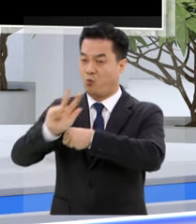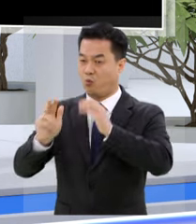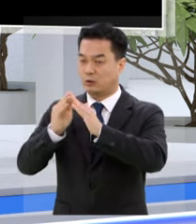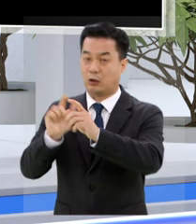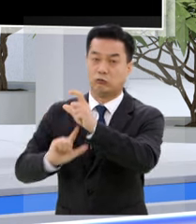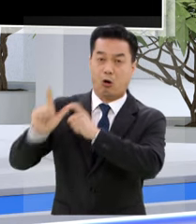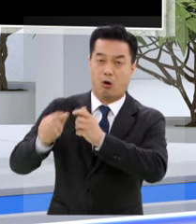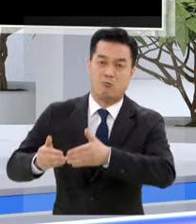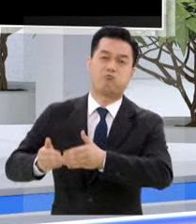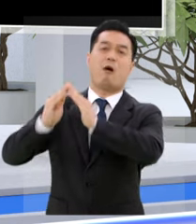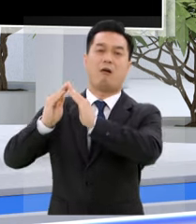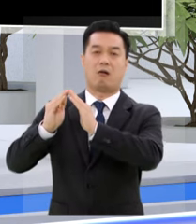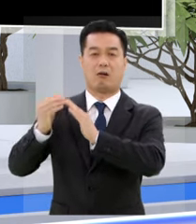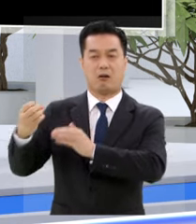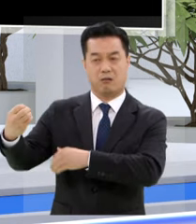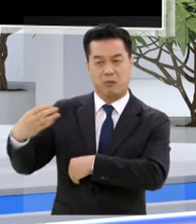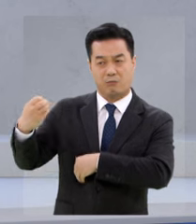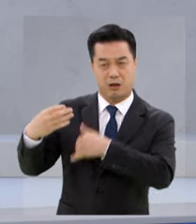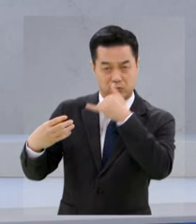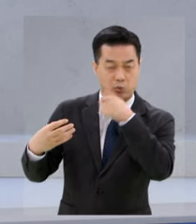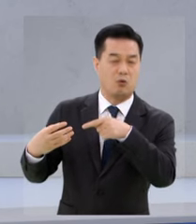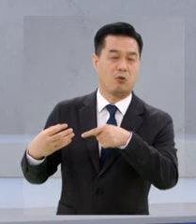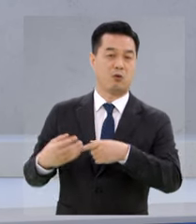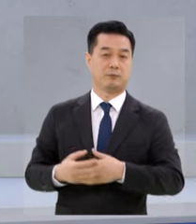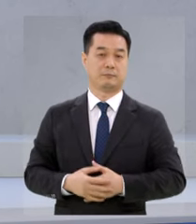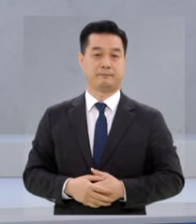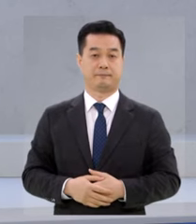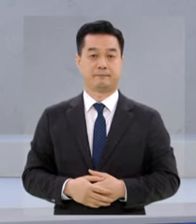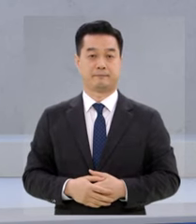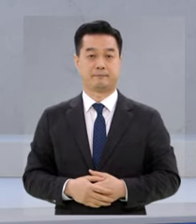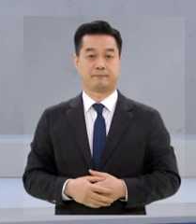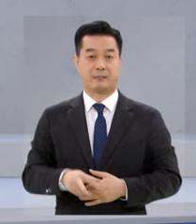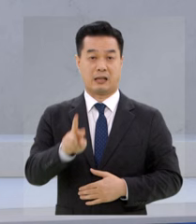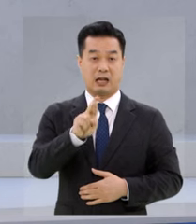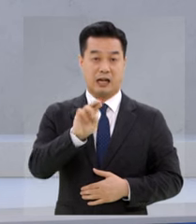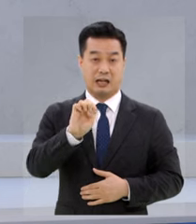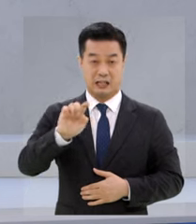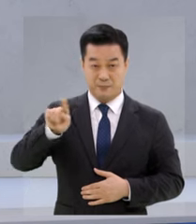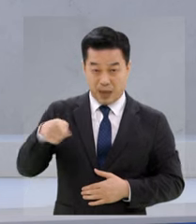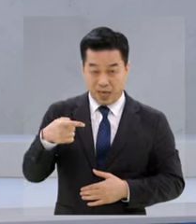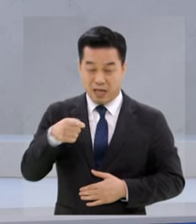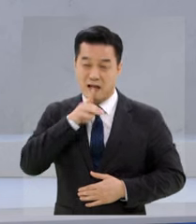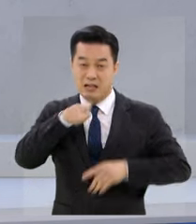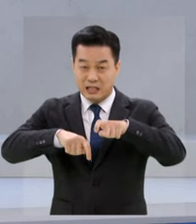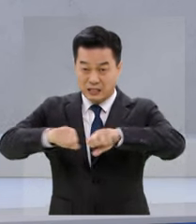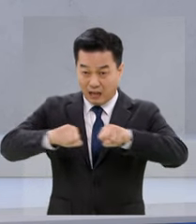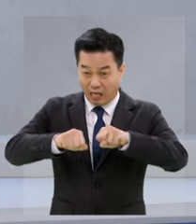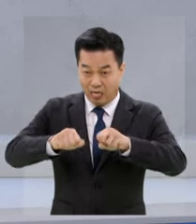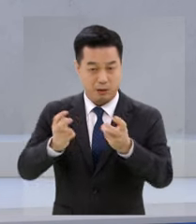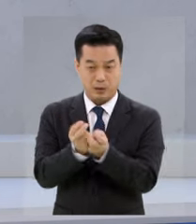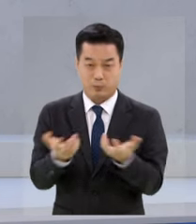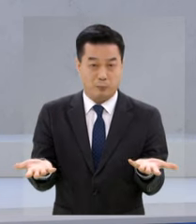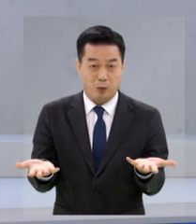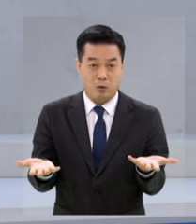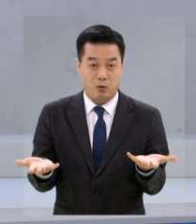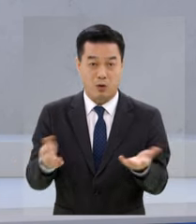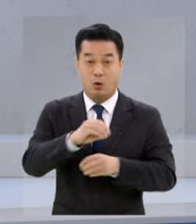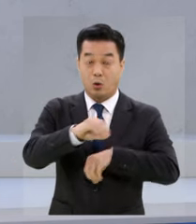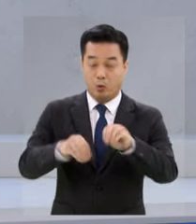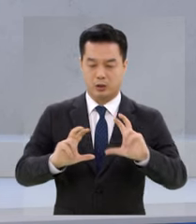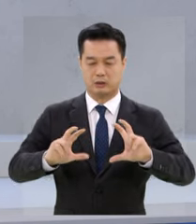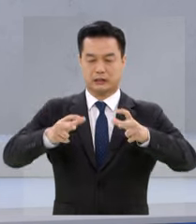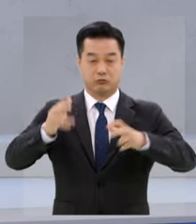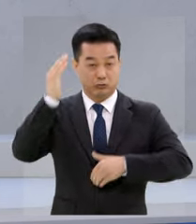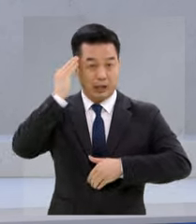계획이라는 소식도 들려옵니다 아리백 이행을 위한 대응방안은 커녕 지구와 대한민국